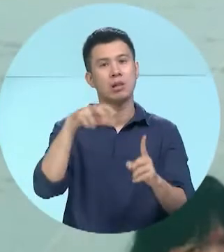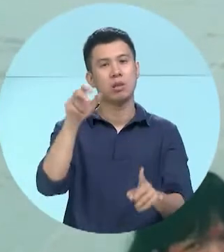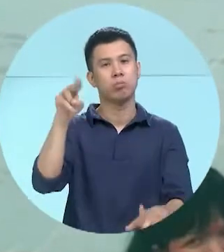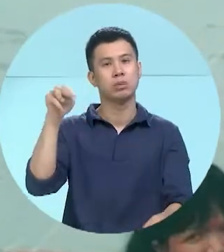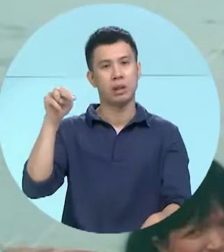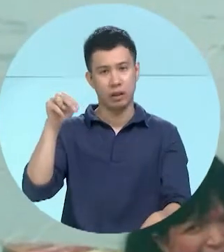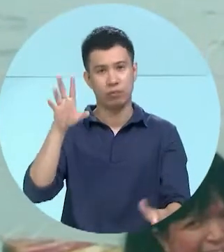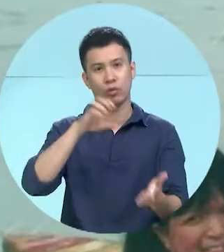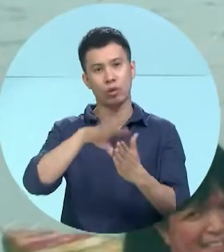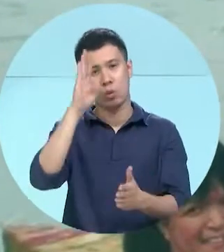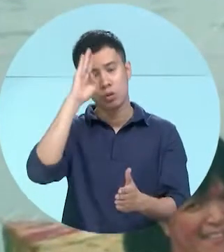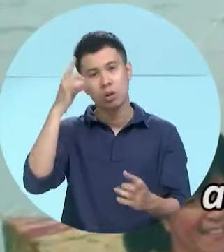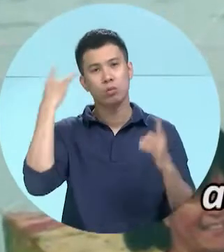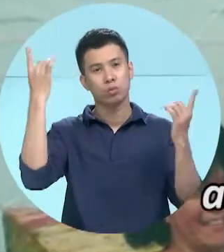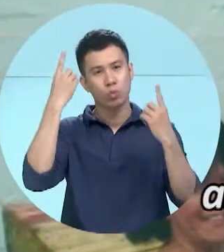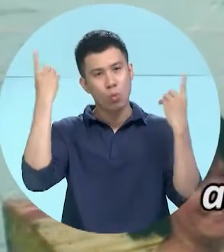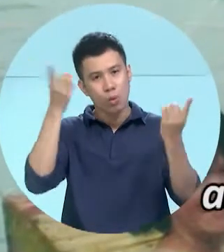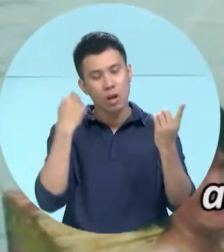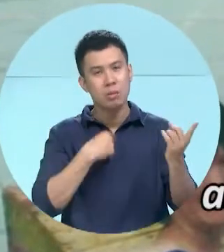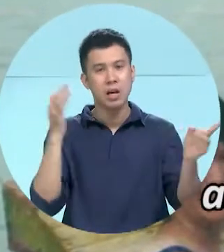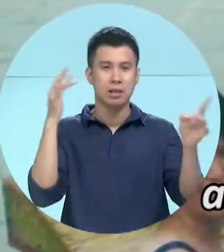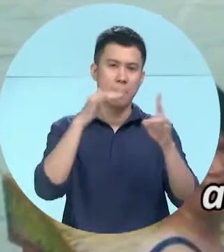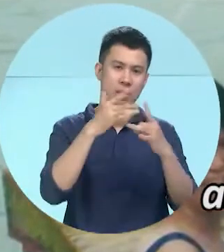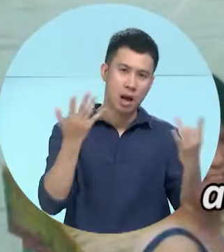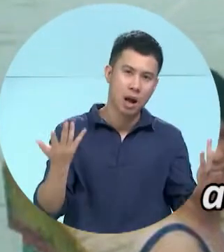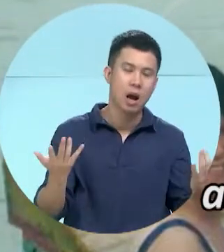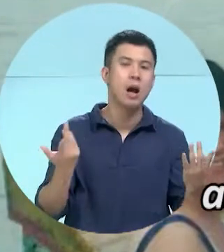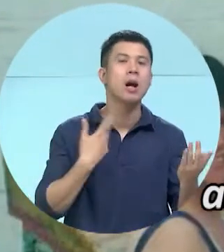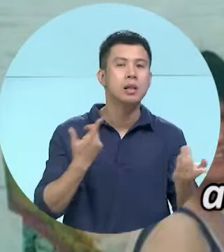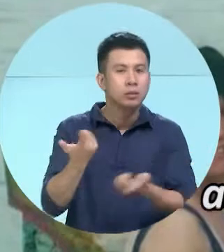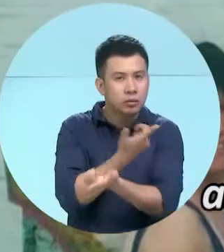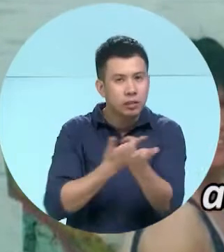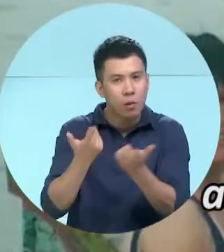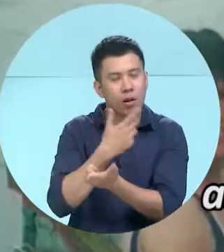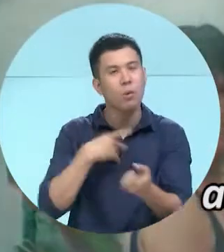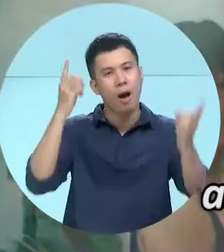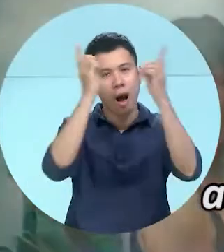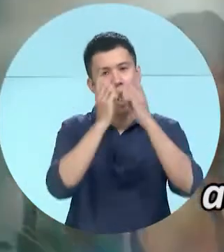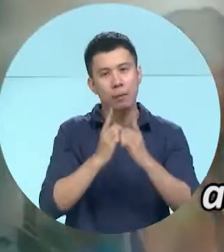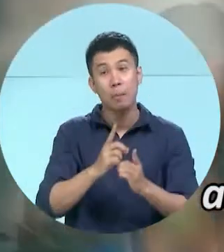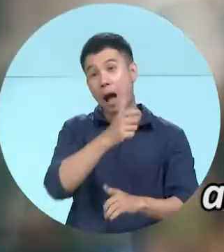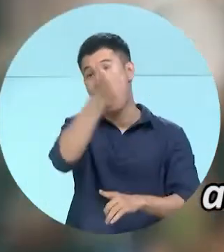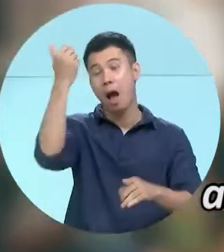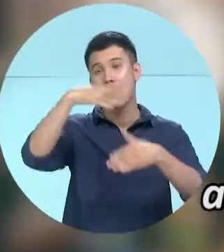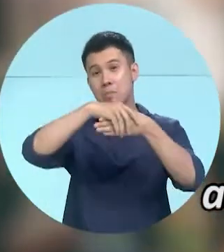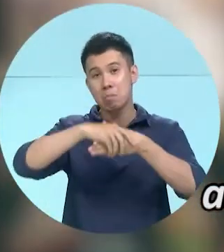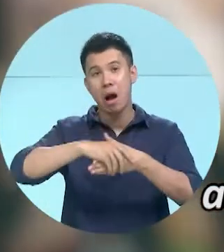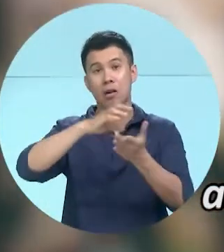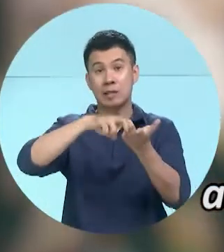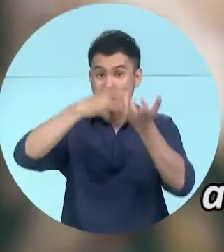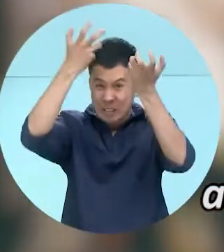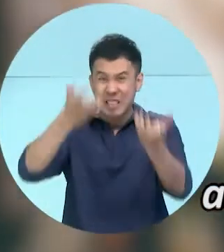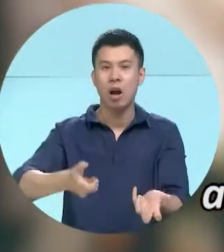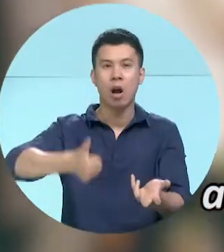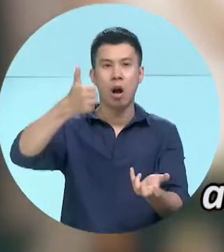thì Rồng Xanh tổ chức các cái cuộc ngoại khóa mới cho mình tham gia và đi giao lưu những cái nơi mà có nhiều bạn bệnh tật nó